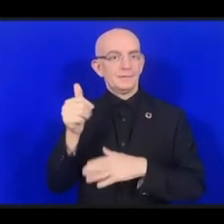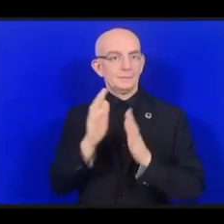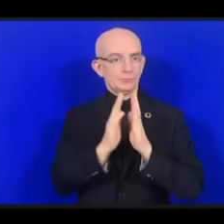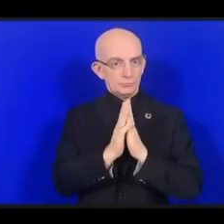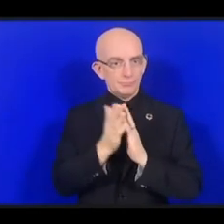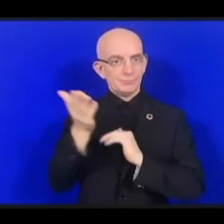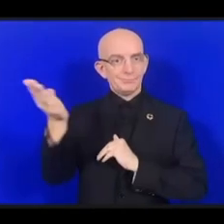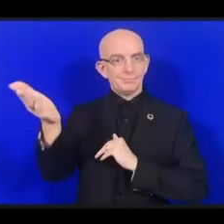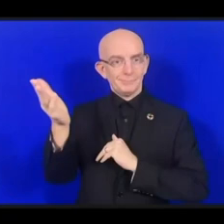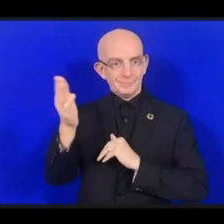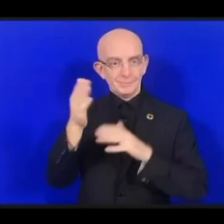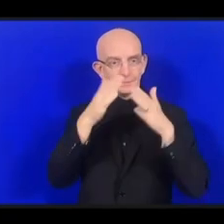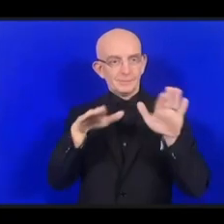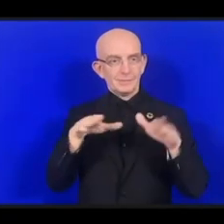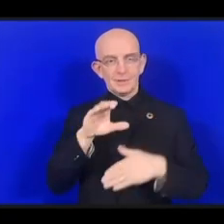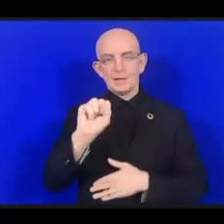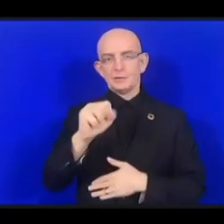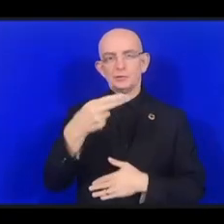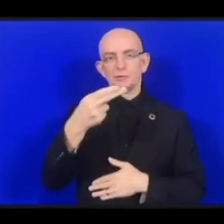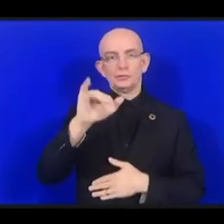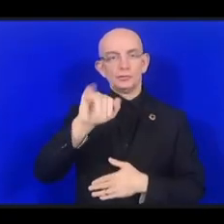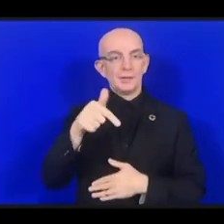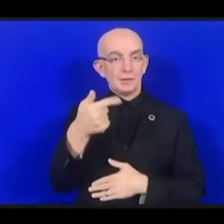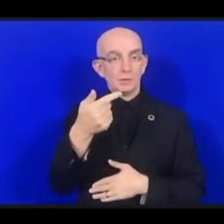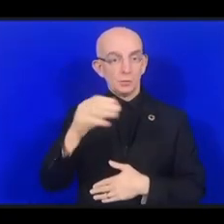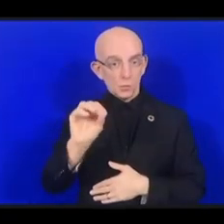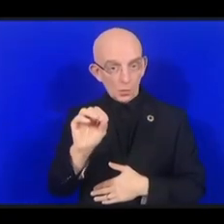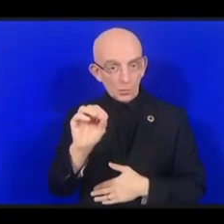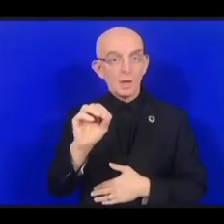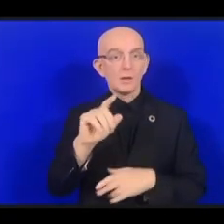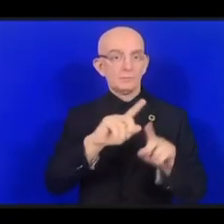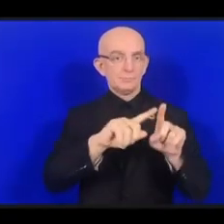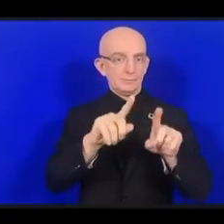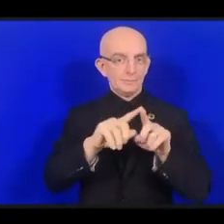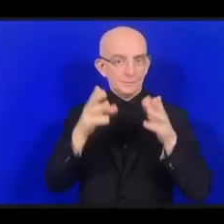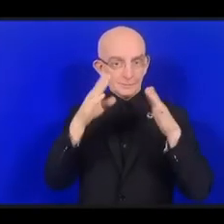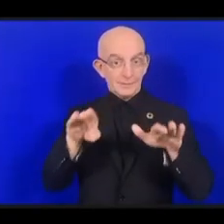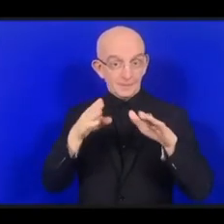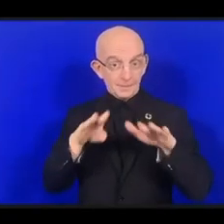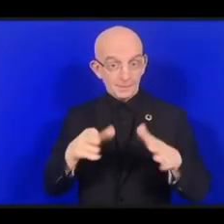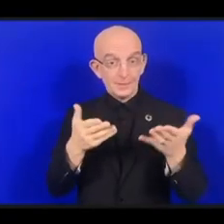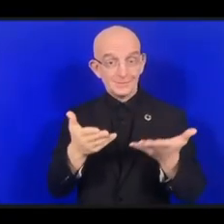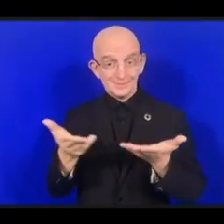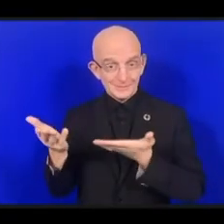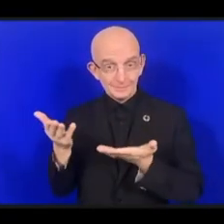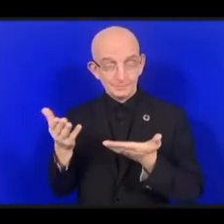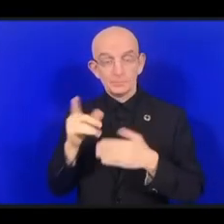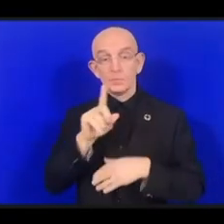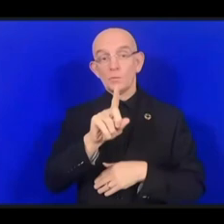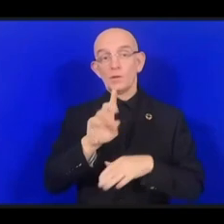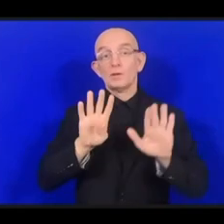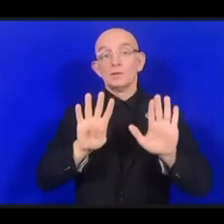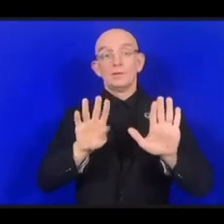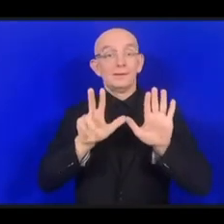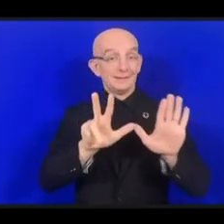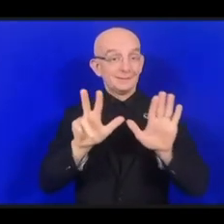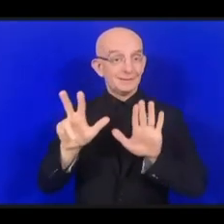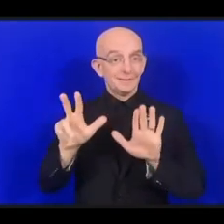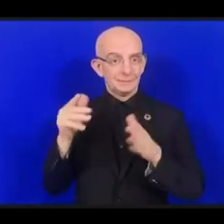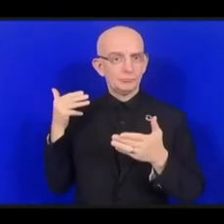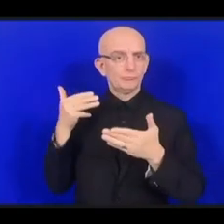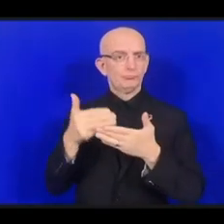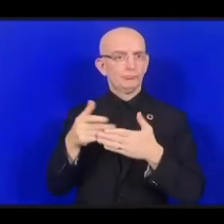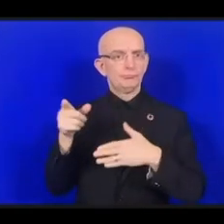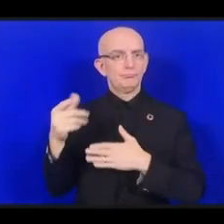1988 il est prêtre en chef du temple de kyyomizu au Japon il est également